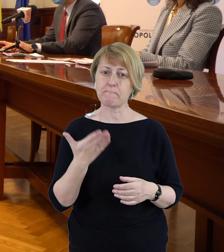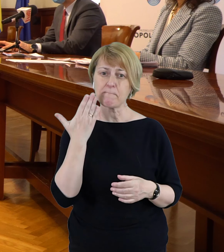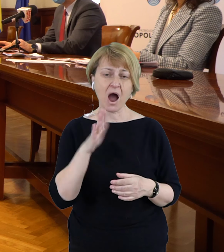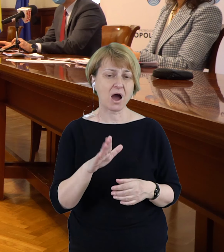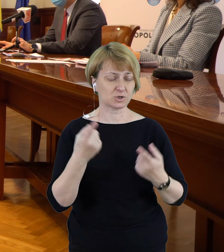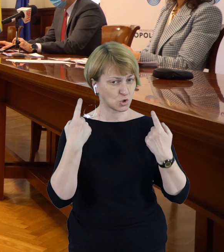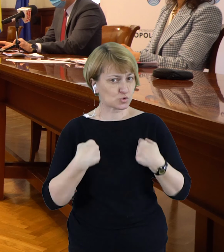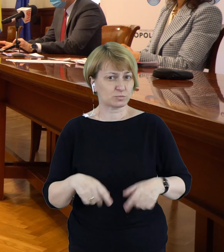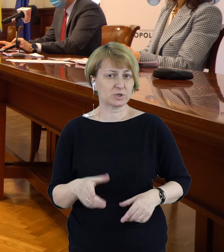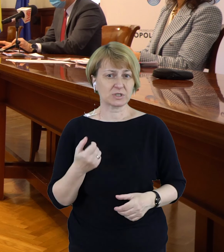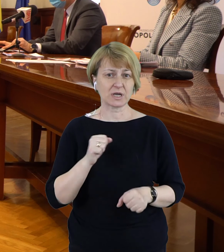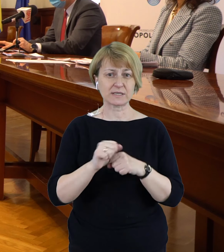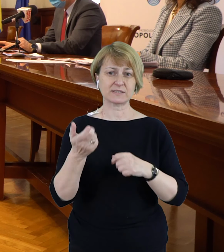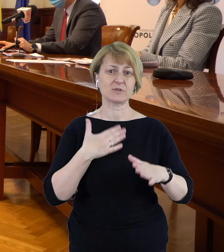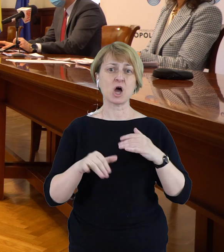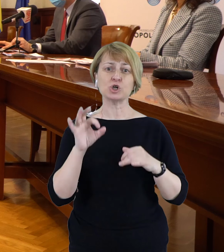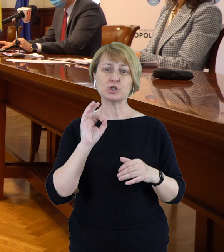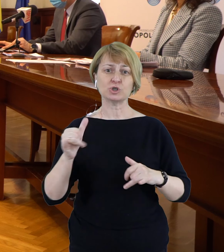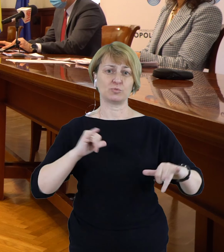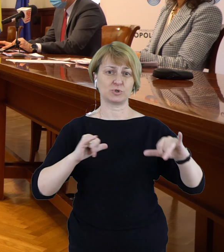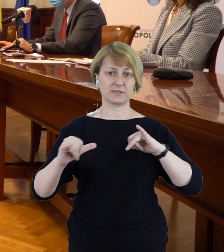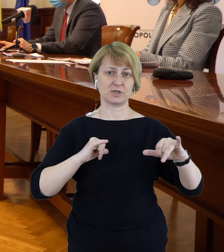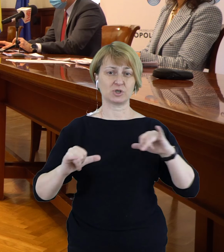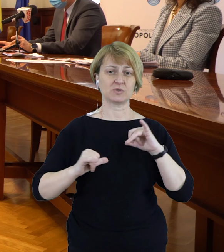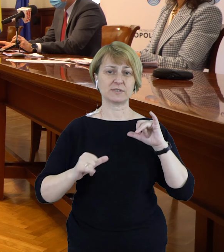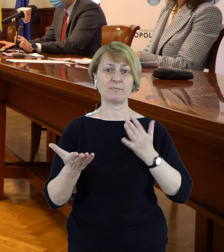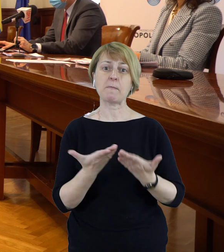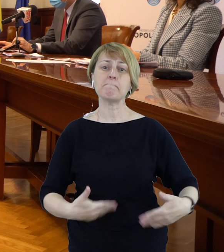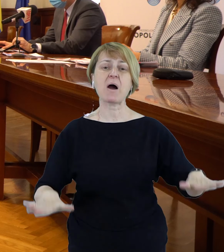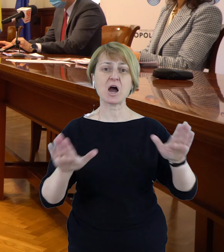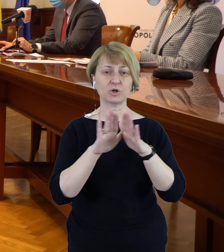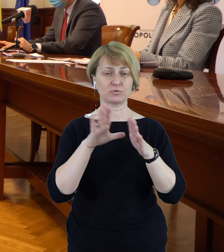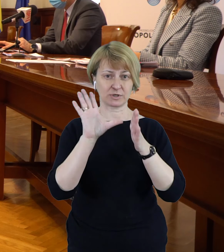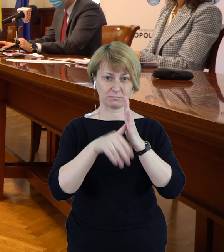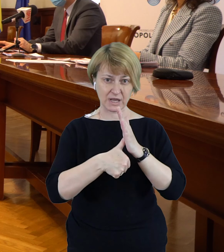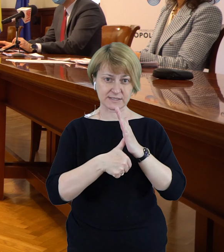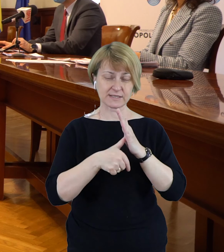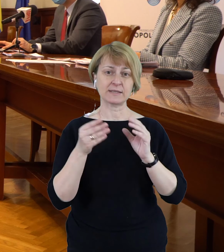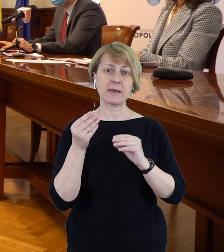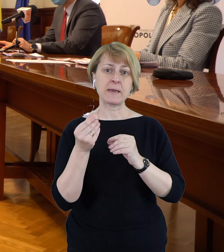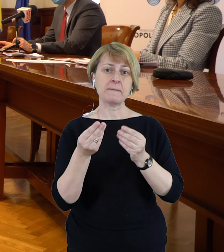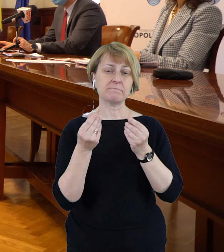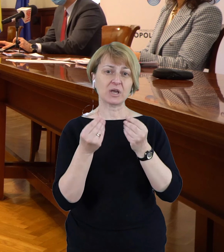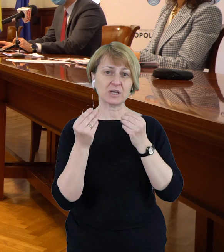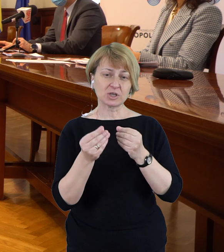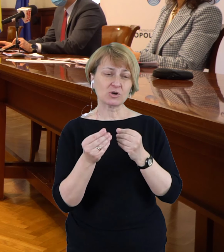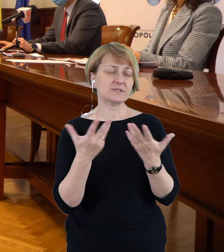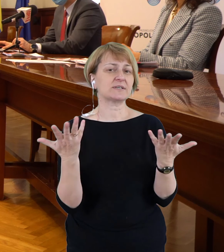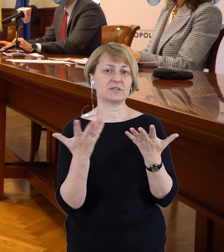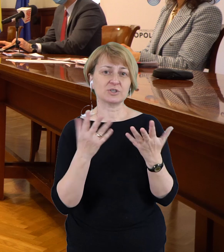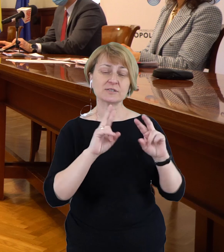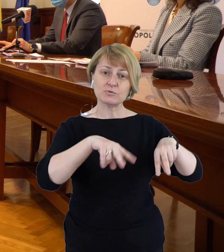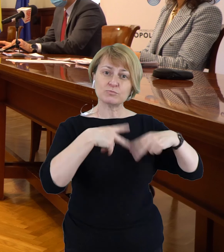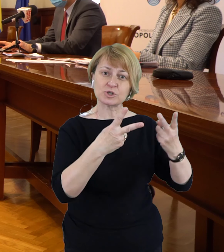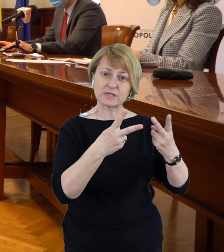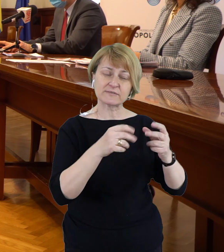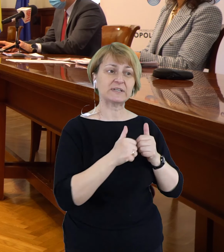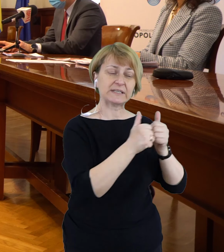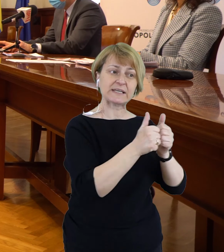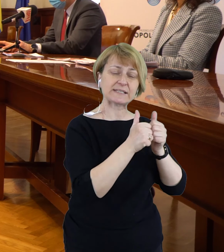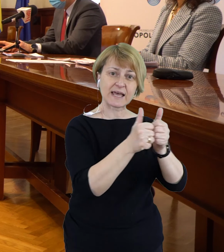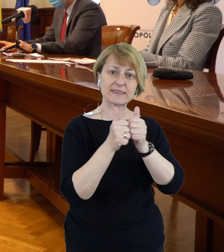osobiście, nas, to, że w mądry sposób zarządzamy majątkiem miejskim. Te pieniądze oczywiście trafiają wyłącznie